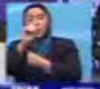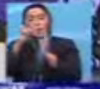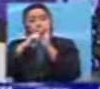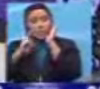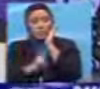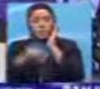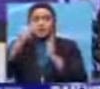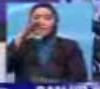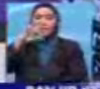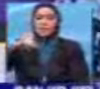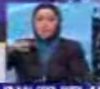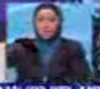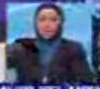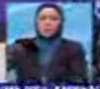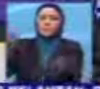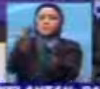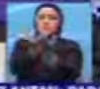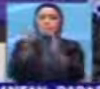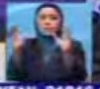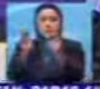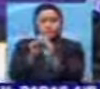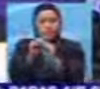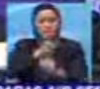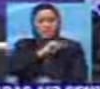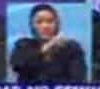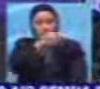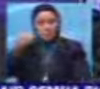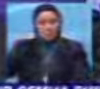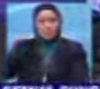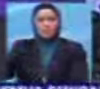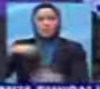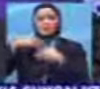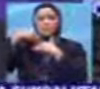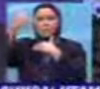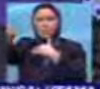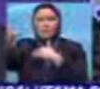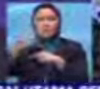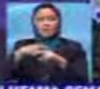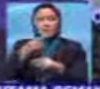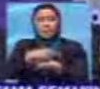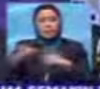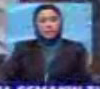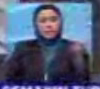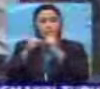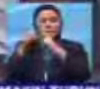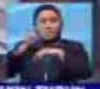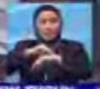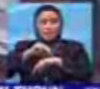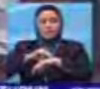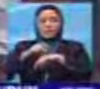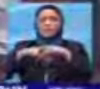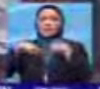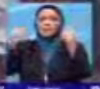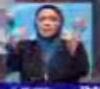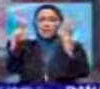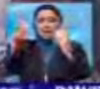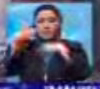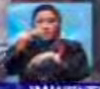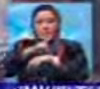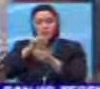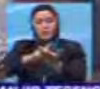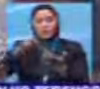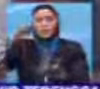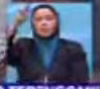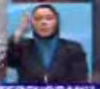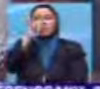datang. Datuk Seri Liao menyatakannya kepada media di Ibu Negara selepas menyertai larian Mesra Ria Wangsa Maju 2017 di College Universiti